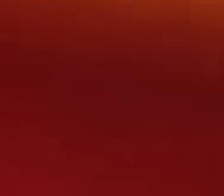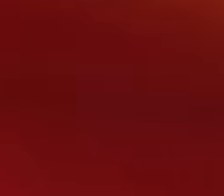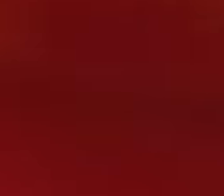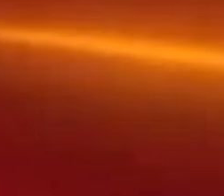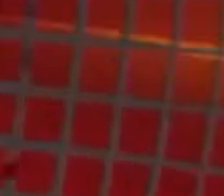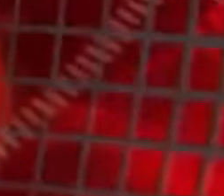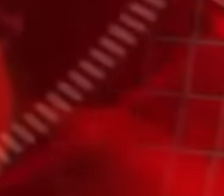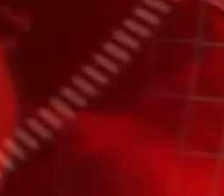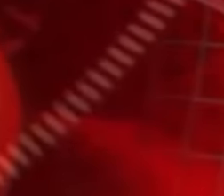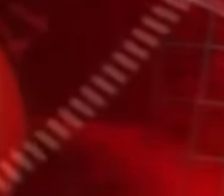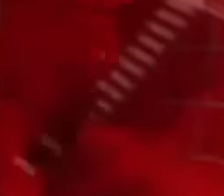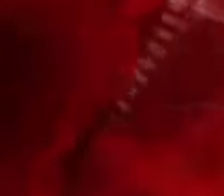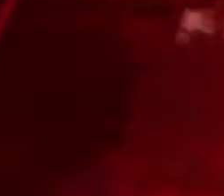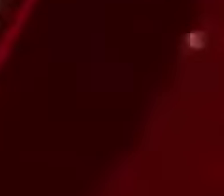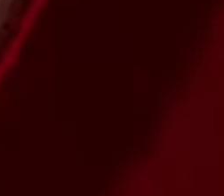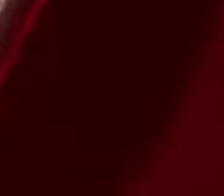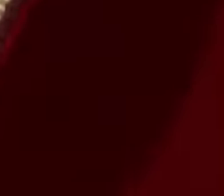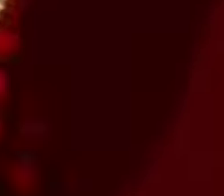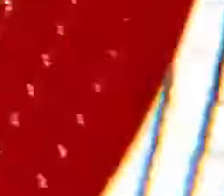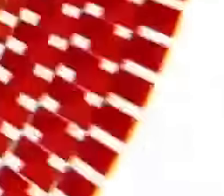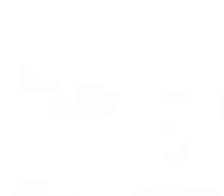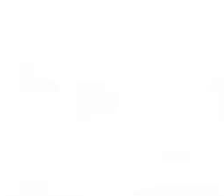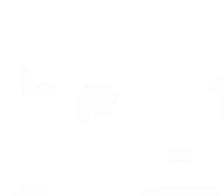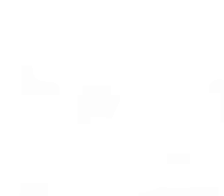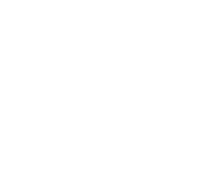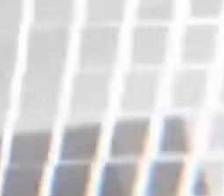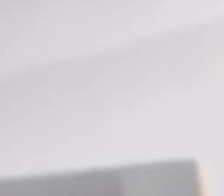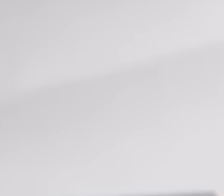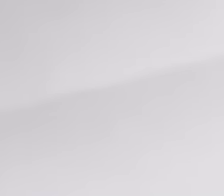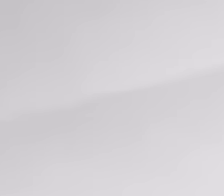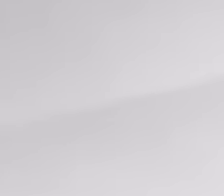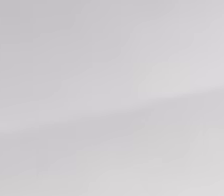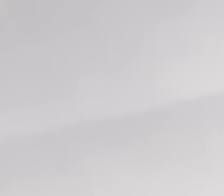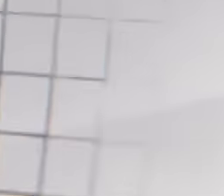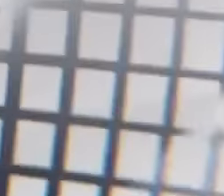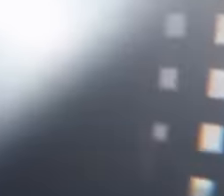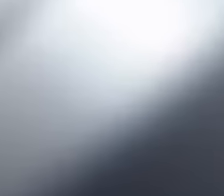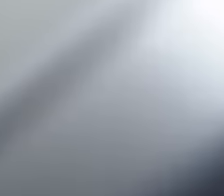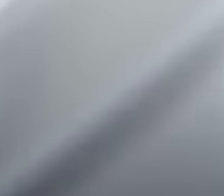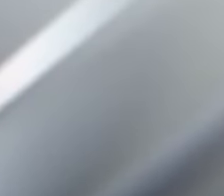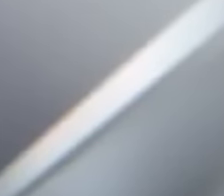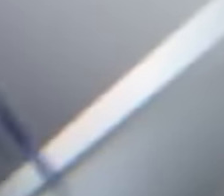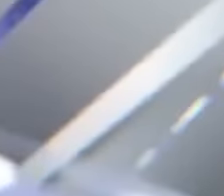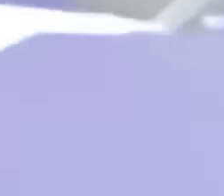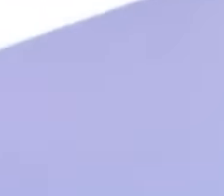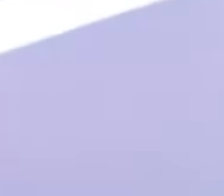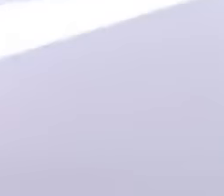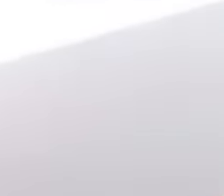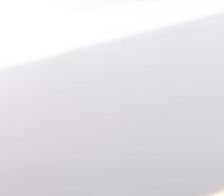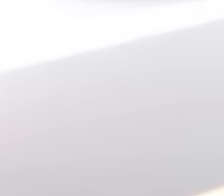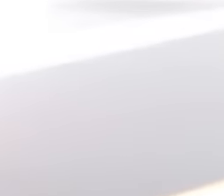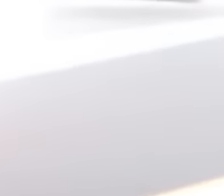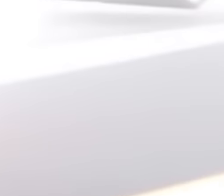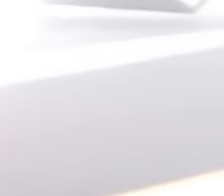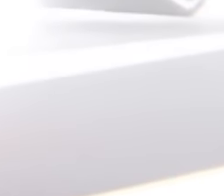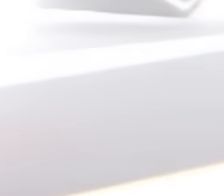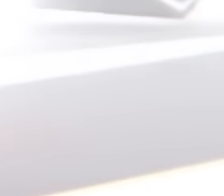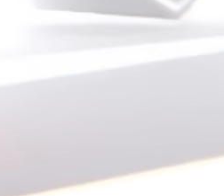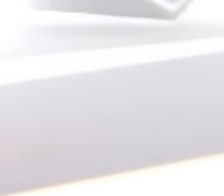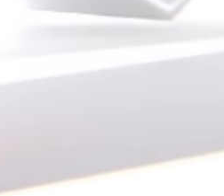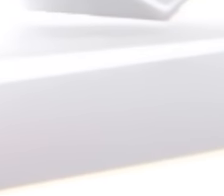live mula sa GMA Network Center, 20 taon nang nakatutok, 24